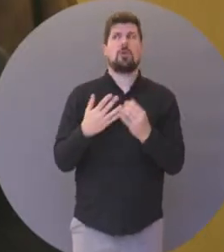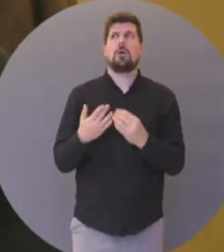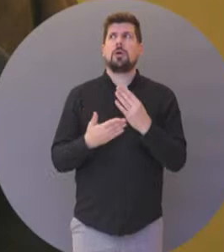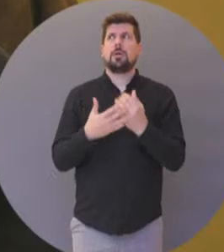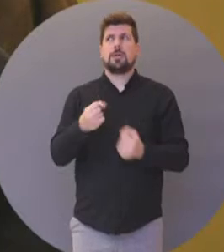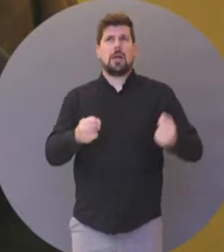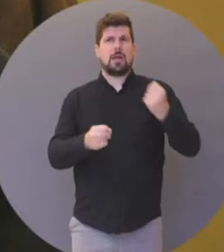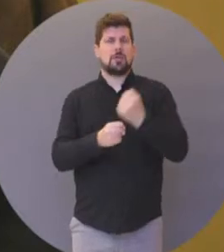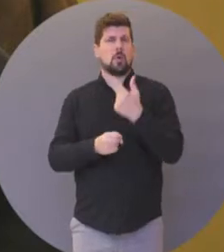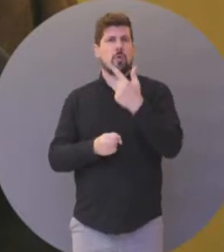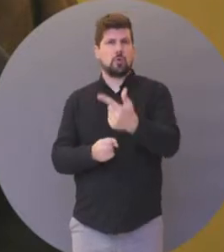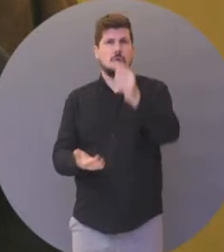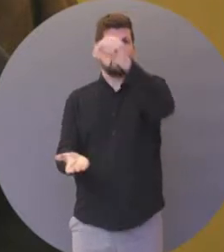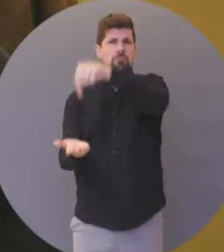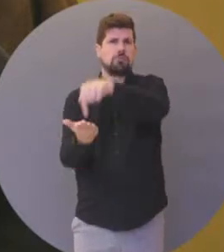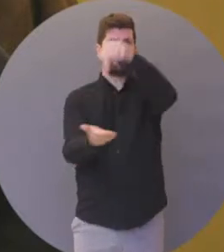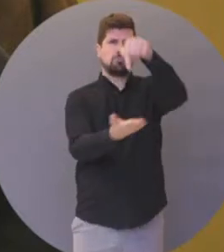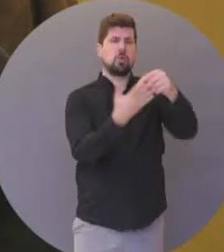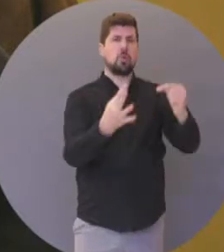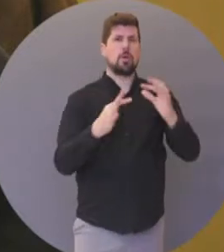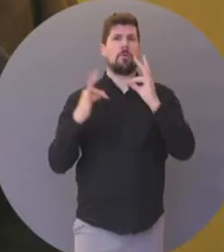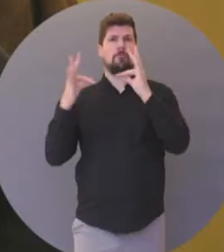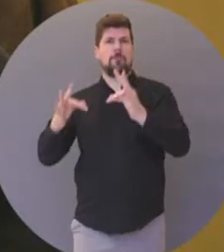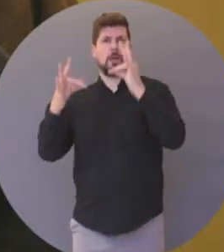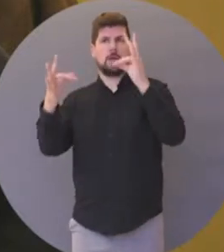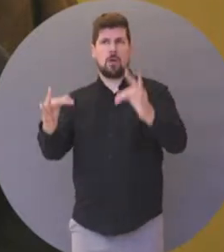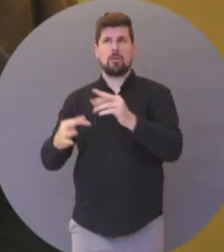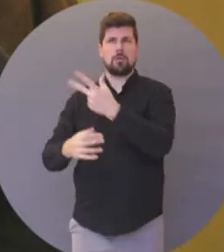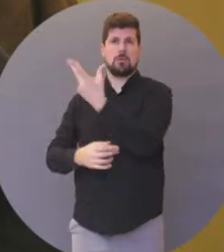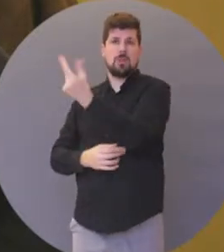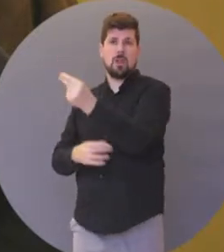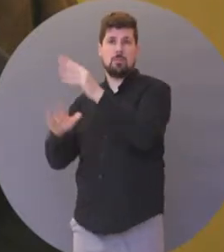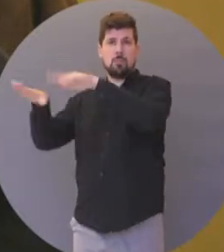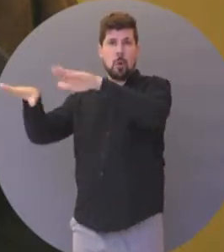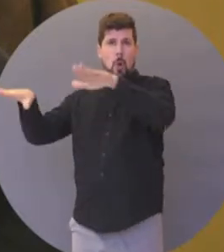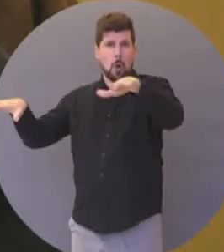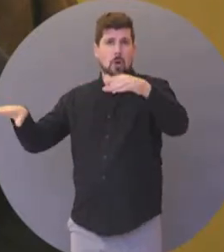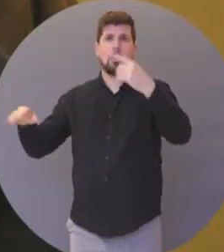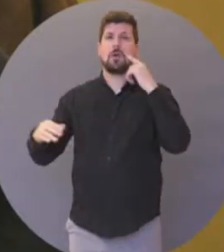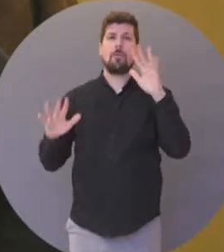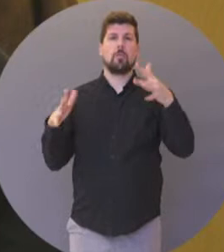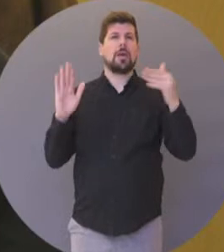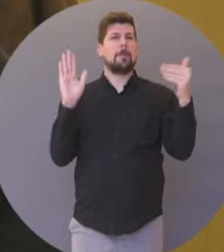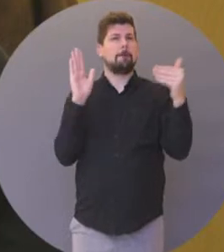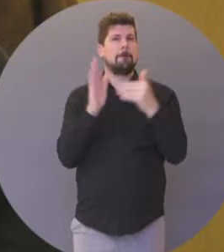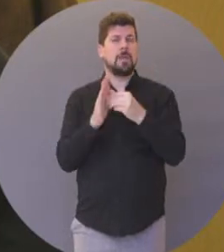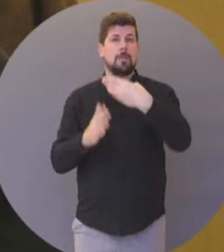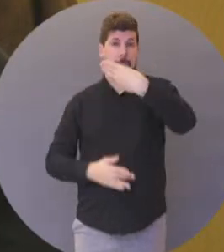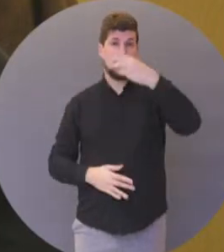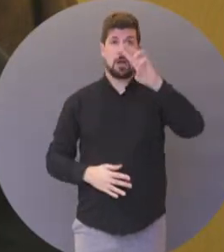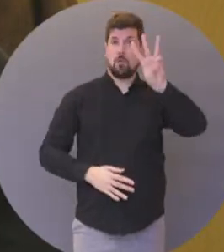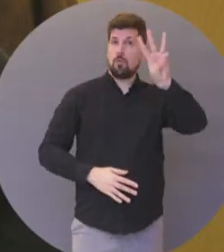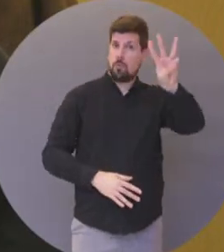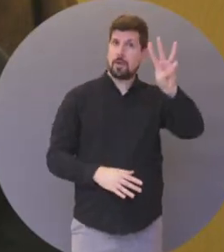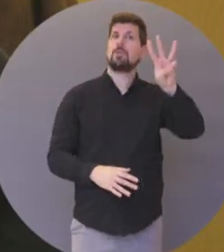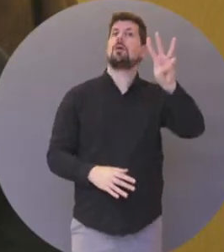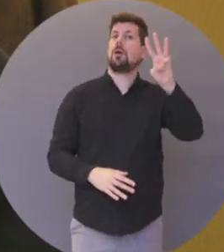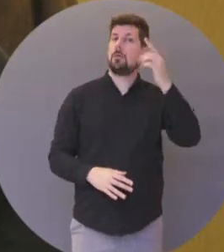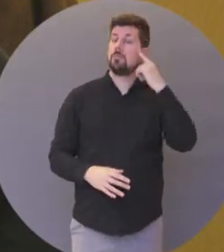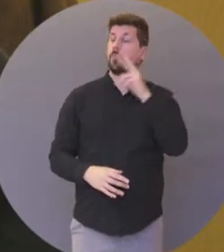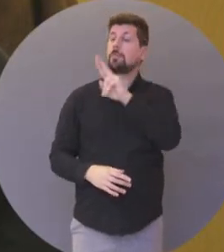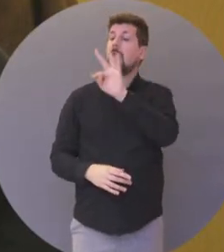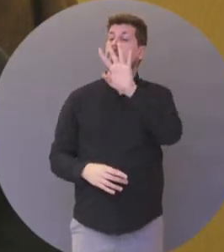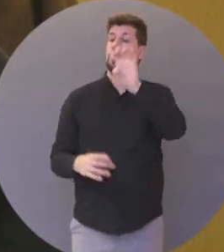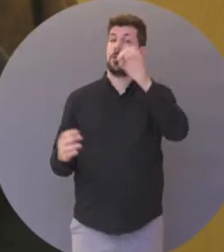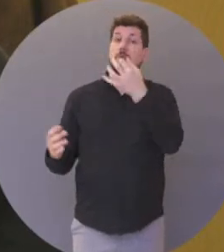en mer situé au large du Tréport et de Fécamp représente une puissance cumulée espérée de près de 1000 MW ce qui permettrait selon RTE de